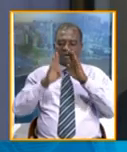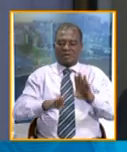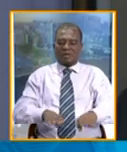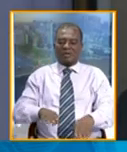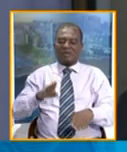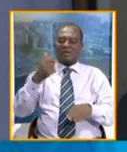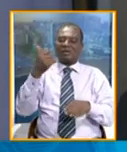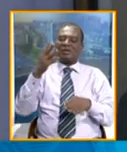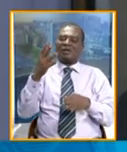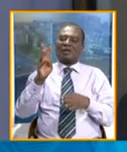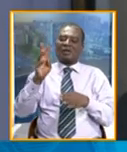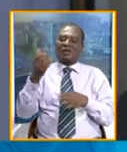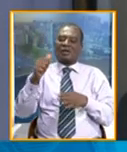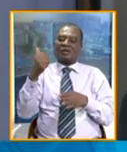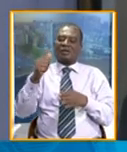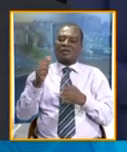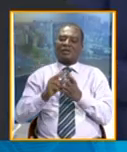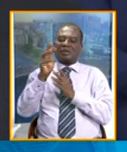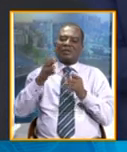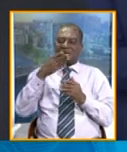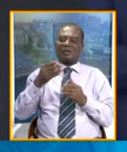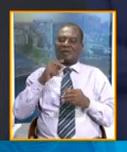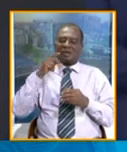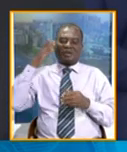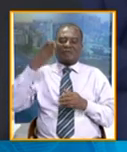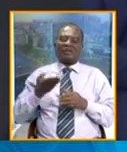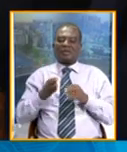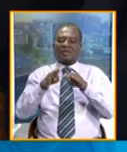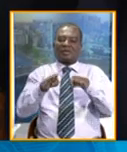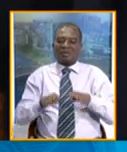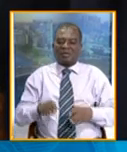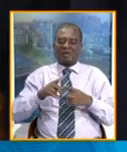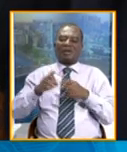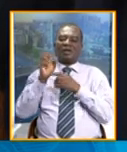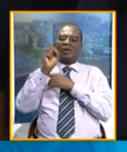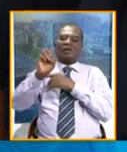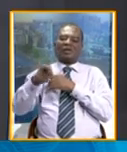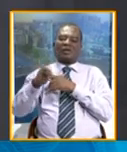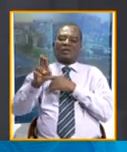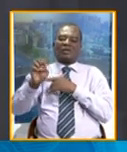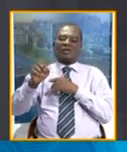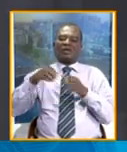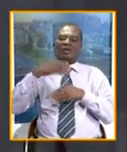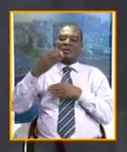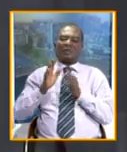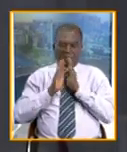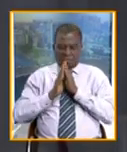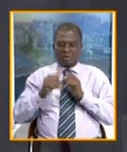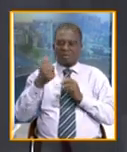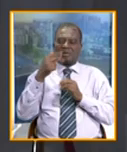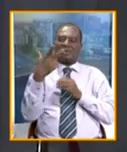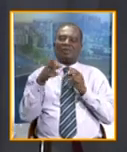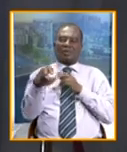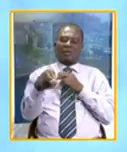dernier, sera inhumé le vendredi 19 mars prochain à Séguéla, sa terre d'origine, après la prière de 13h, dans la stricte intimité